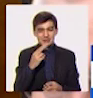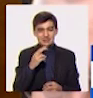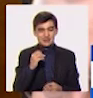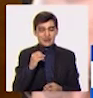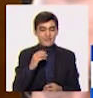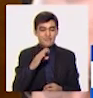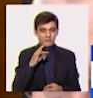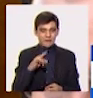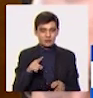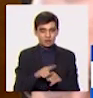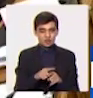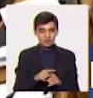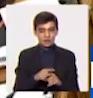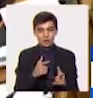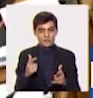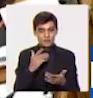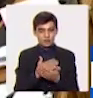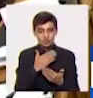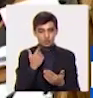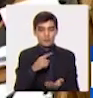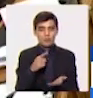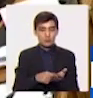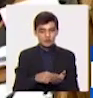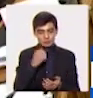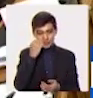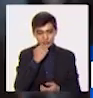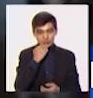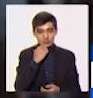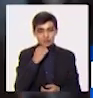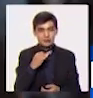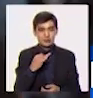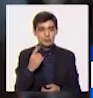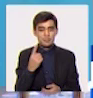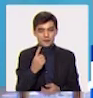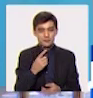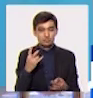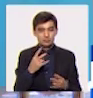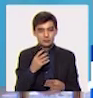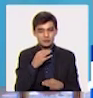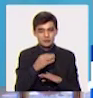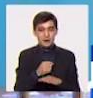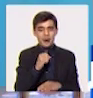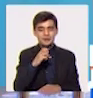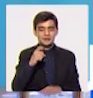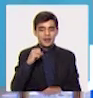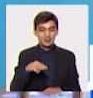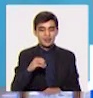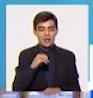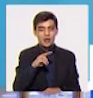жағдайында орындауға дайын ба? Сұрағыңызға рахмет. Во-первых, надо сказать, что құрметті Асхат